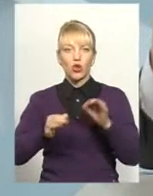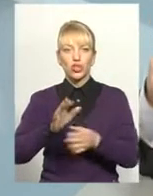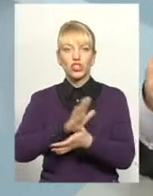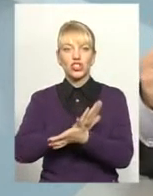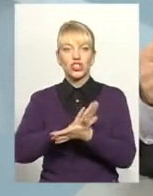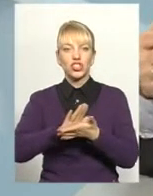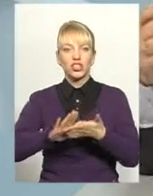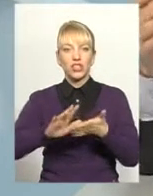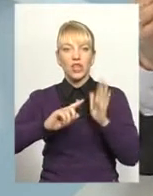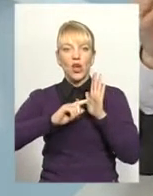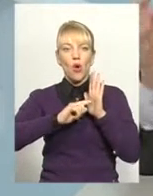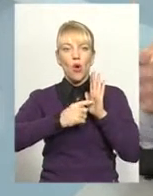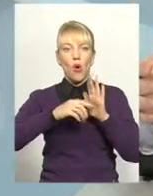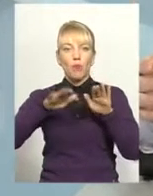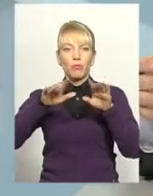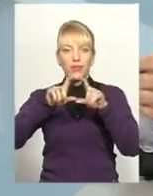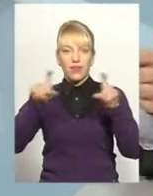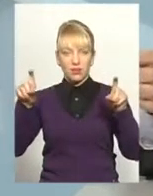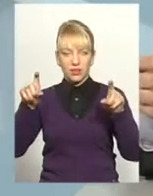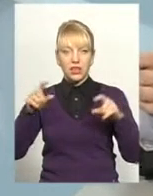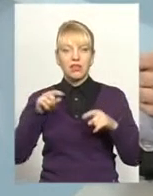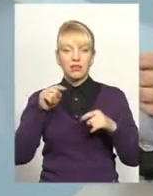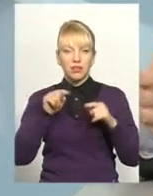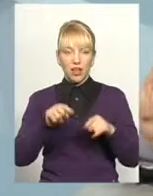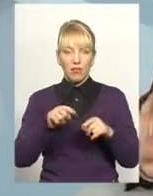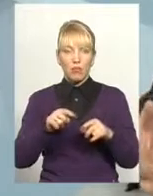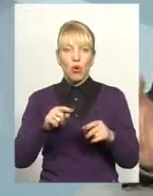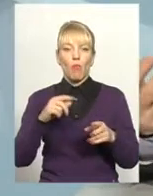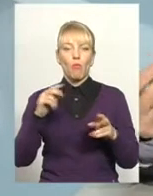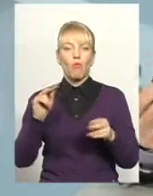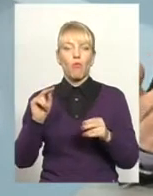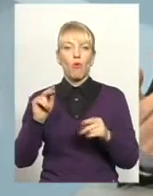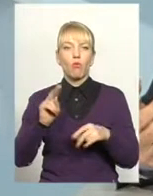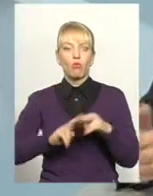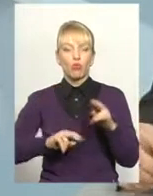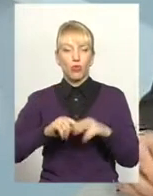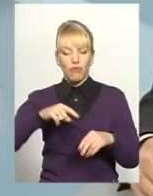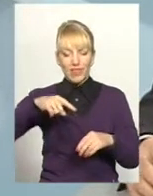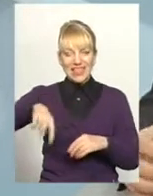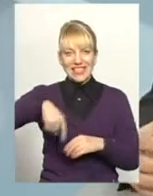Значить, на тому об'єкті побудовано кілька свердловин, які добувають